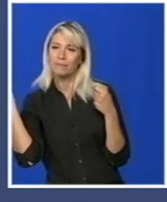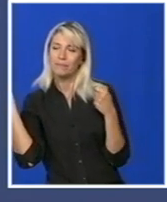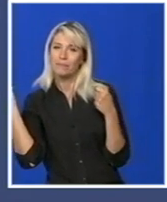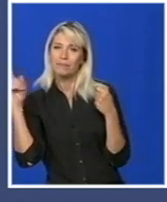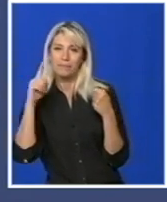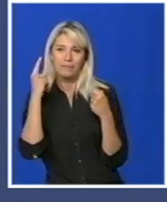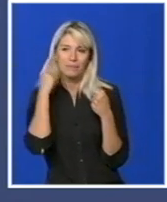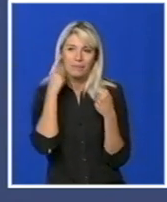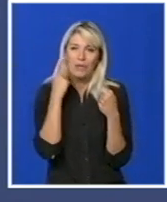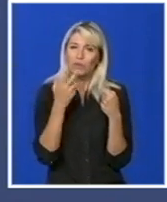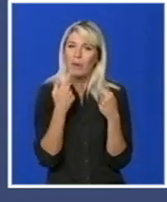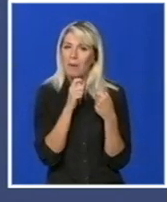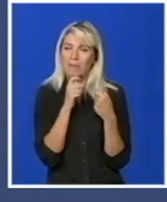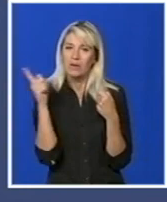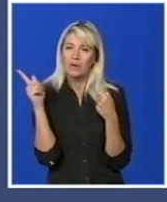Naravno,